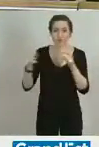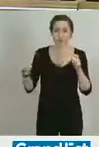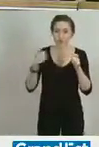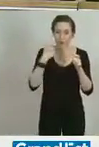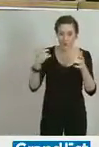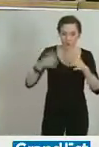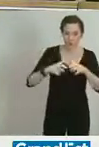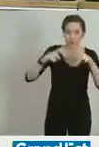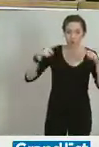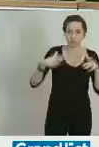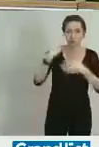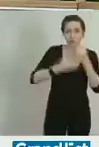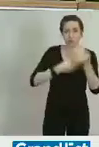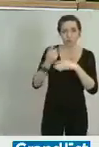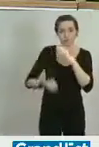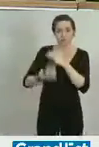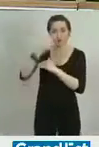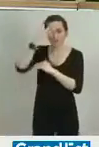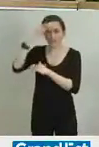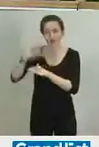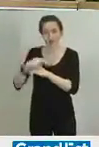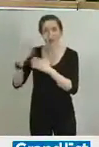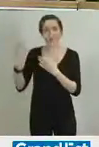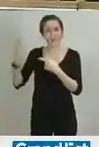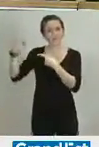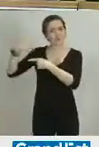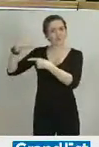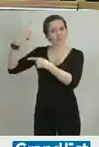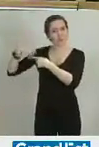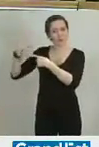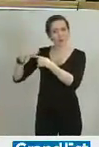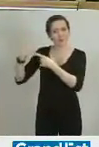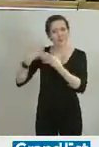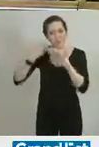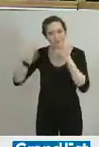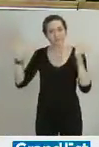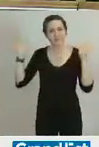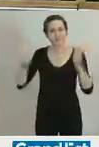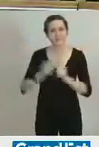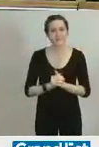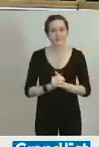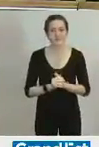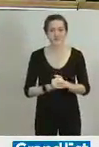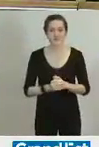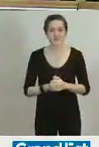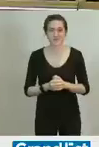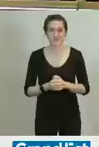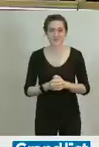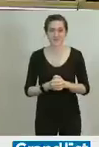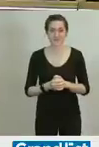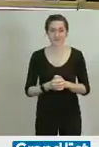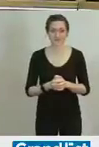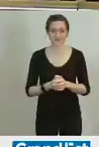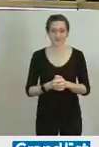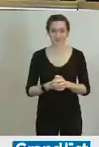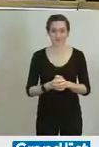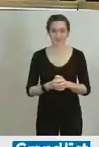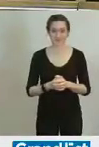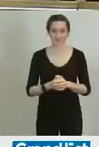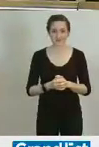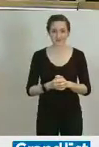les plus créatives. Enfin, et j'en aurai terminé puisque je pense que votre attention